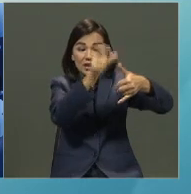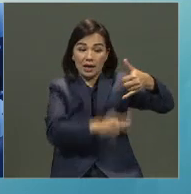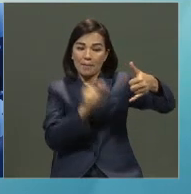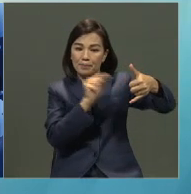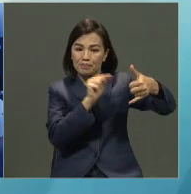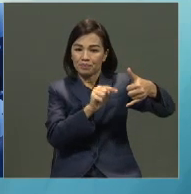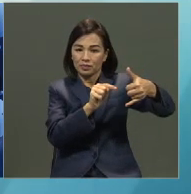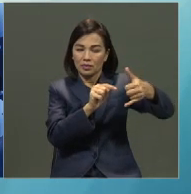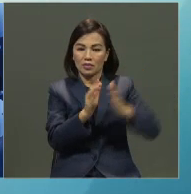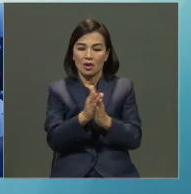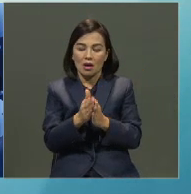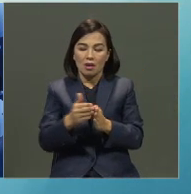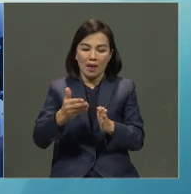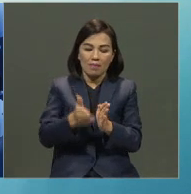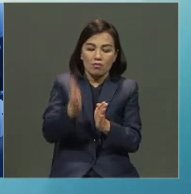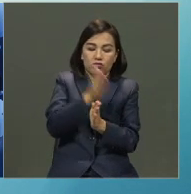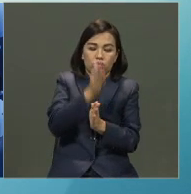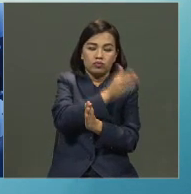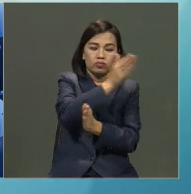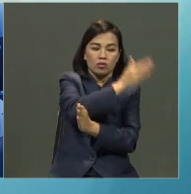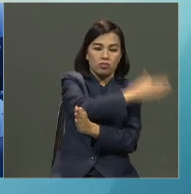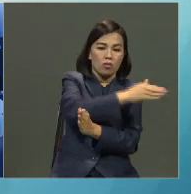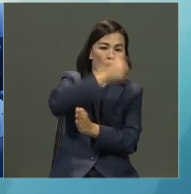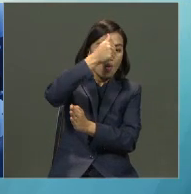ก็เพราะฉะนั้นสิ่งต่างๆที่เราทำอยู่ตรงนี้เป็นสิ่งที่เกิดขึ้นเมื่อ7วันกับ 14